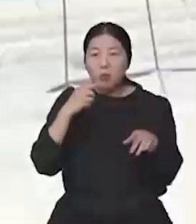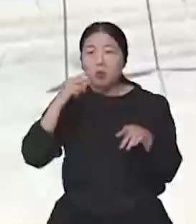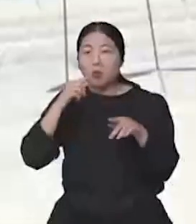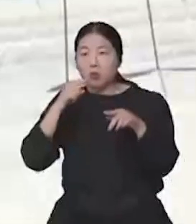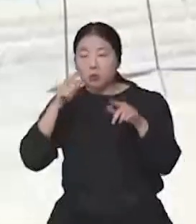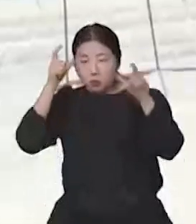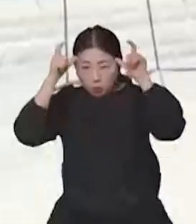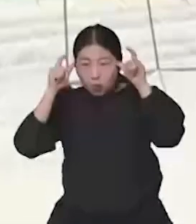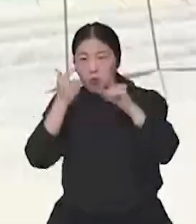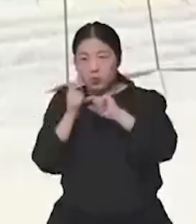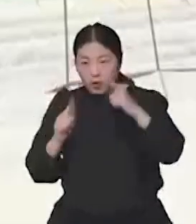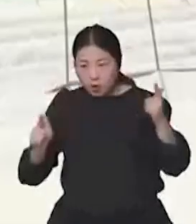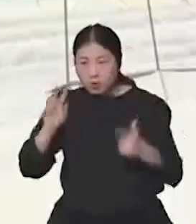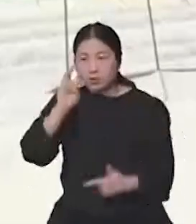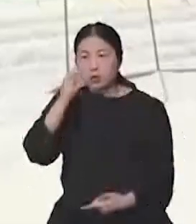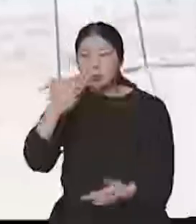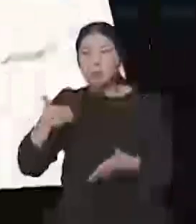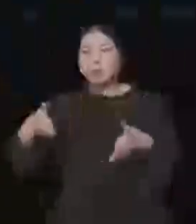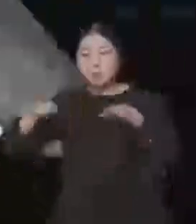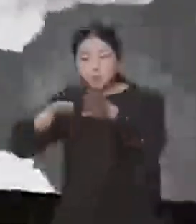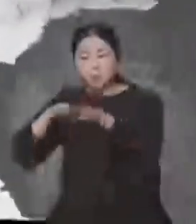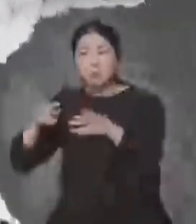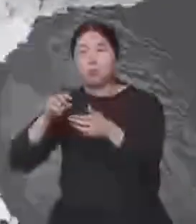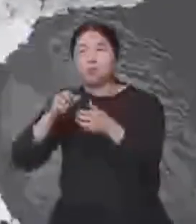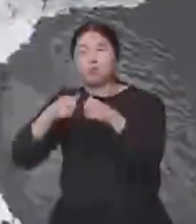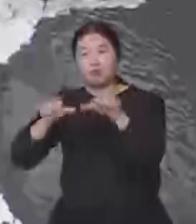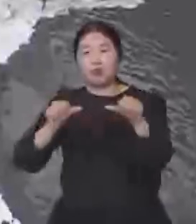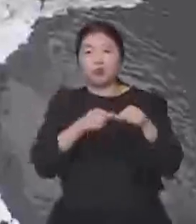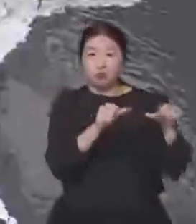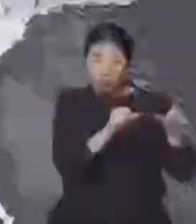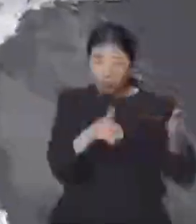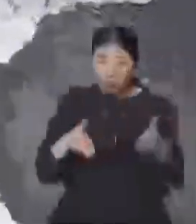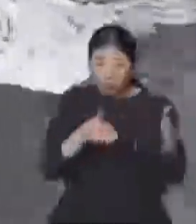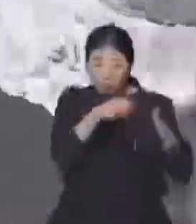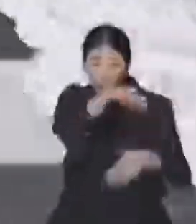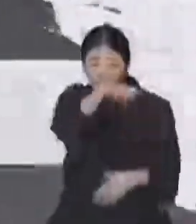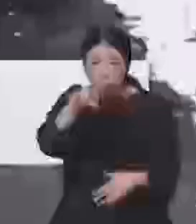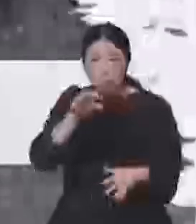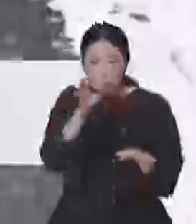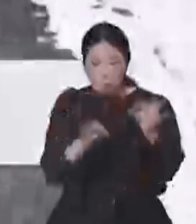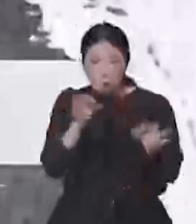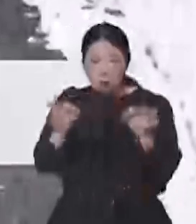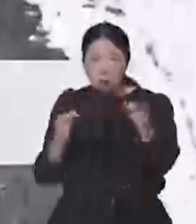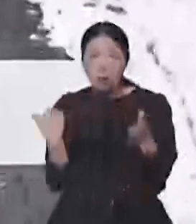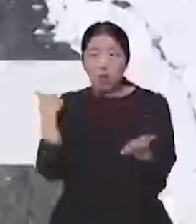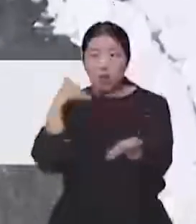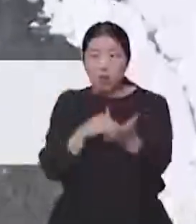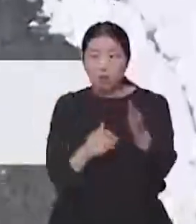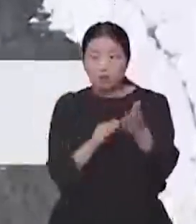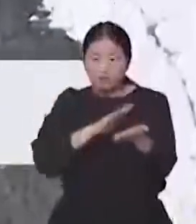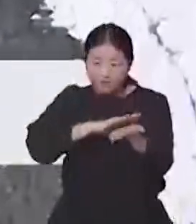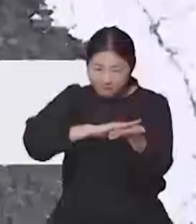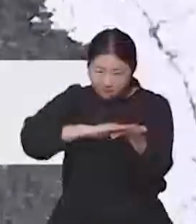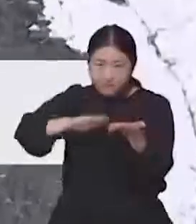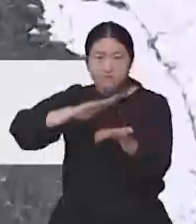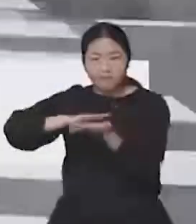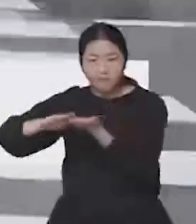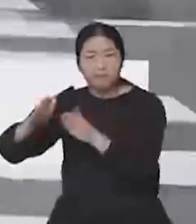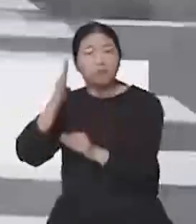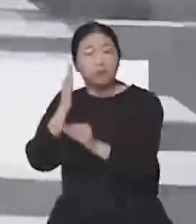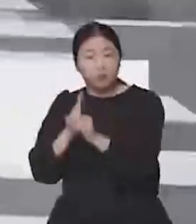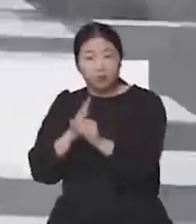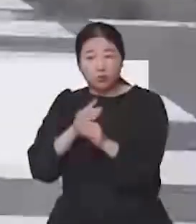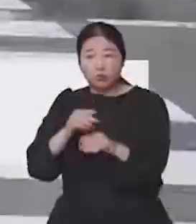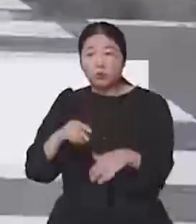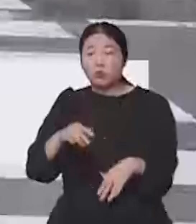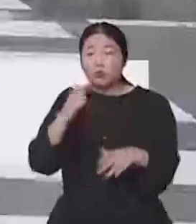13농가 35동이 파손됐습니다. 도심에서는 포트홀 복구 작업이 한창입니다. 제설 작업에